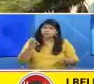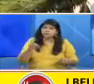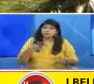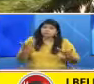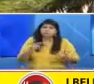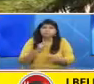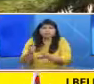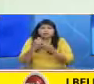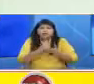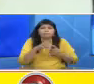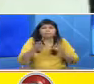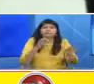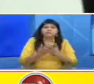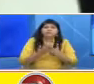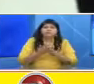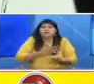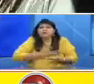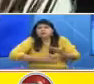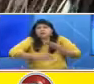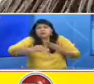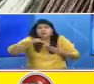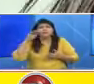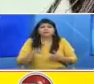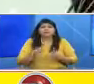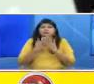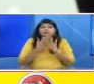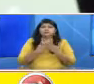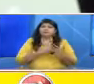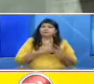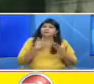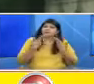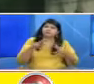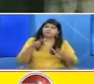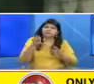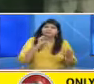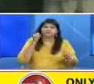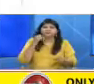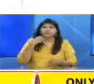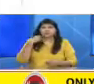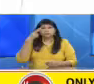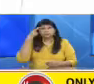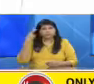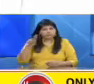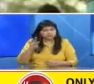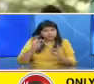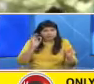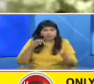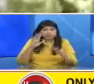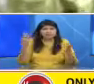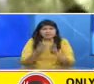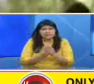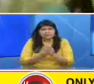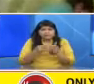उपक्रम हो सकते हैं। कोई सीमा नहीं है। जो मन में आए, बस सदिच्छा हो, सदहेतु